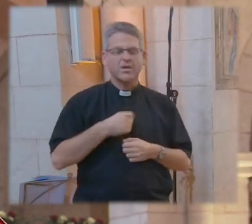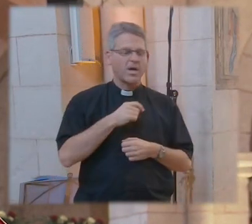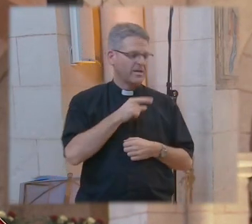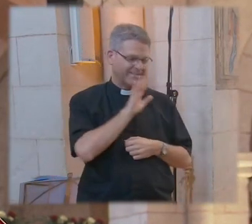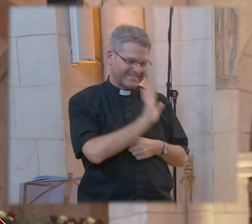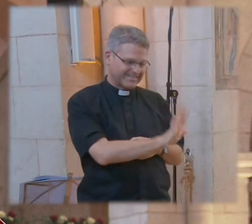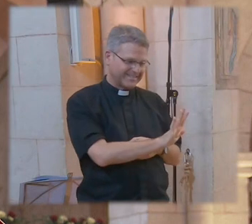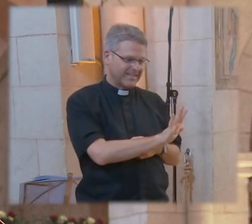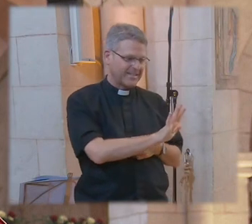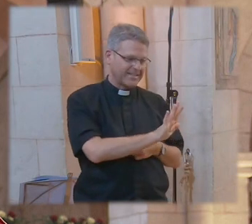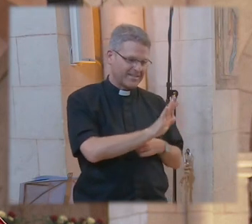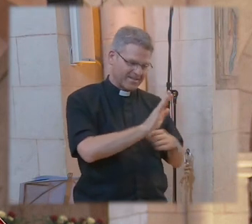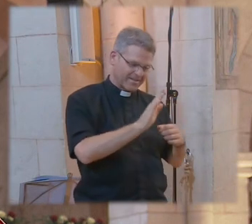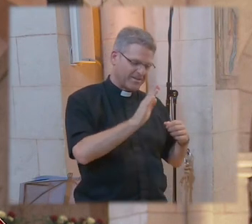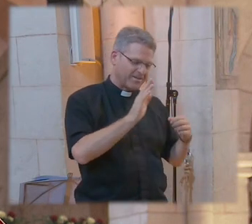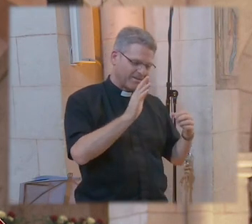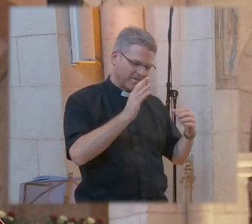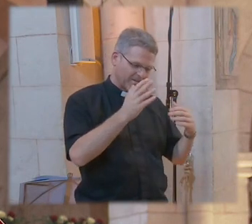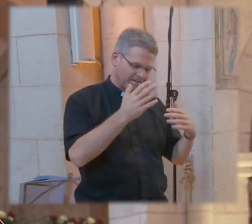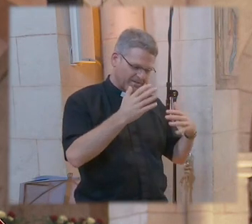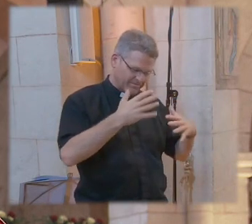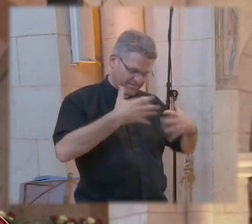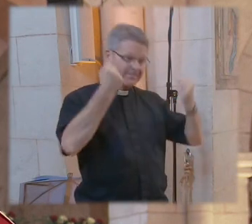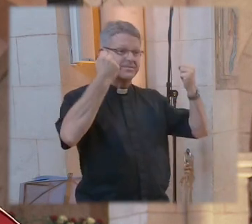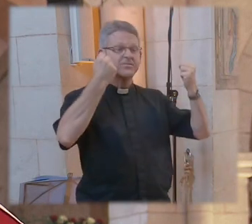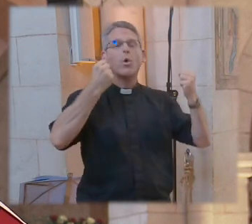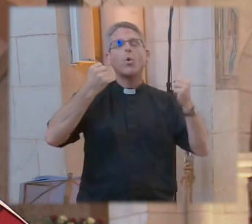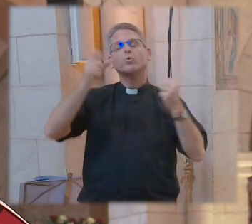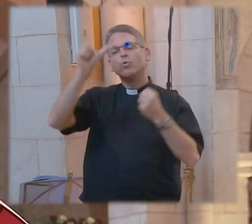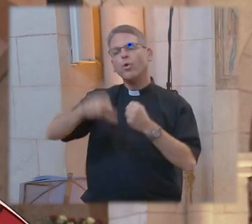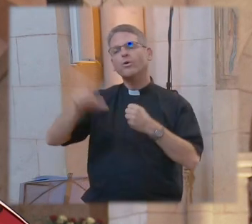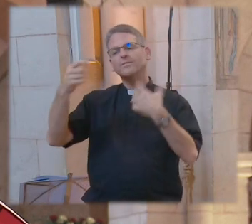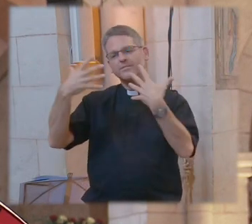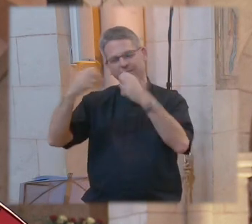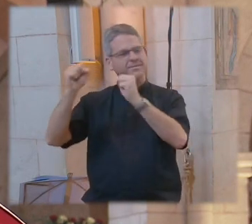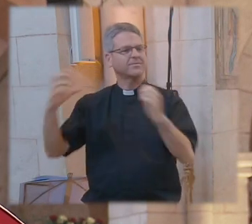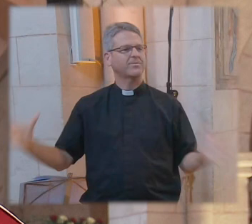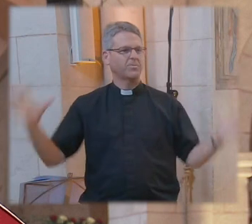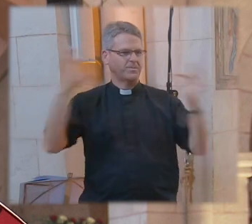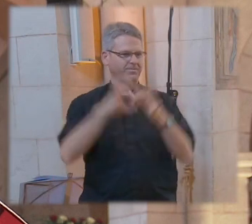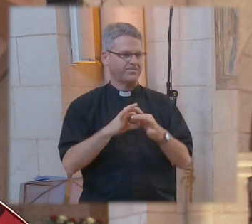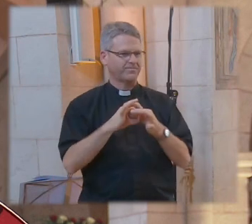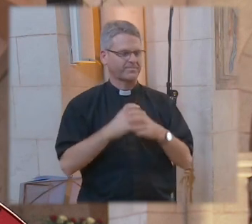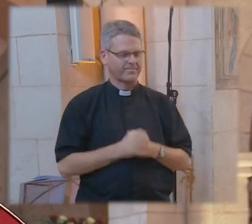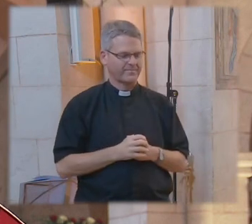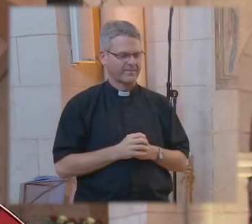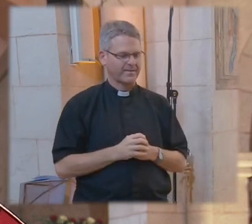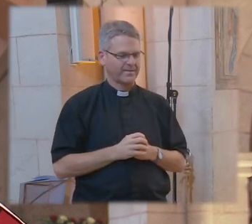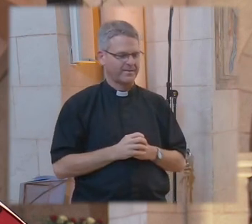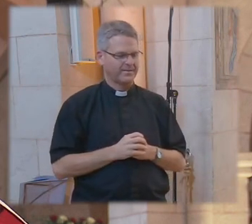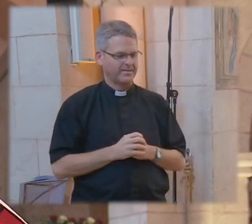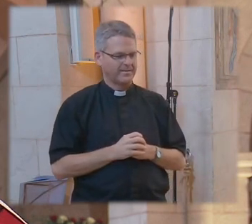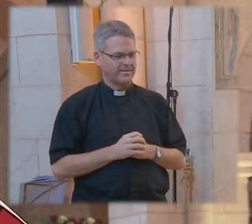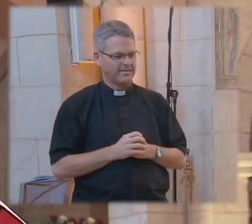am Kreuzfest feiern dürfen. Die Reliquien des heiligen Richard, des seligen